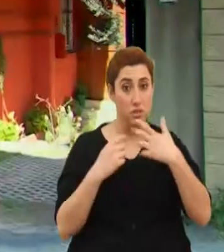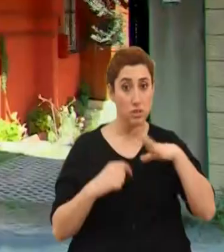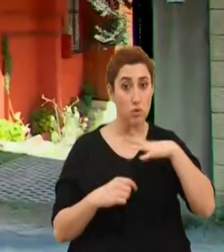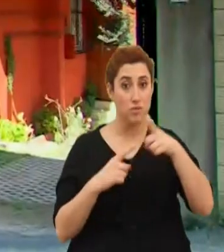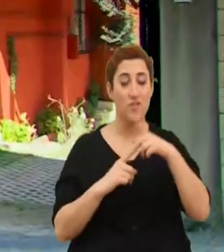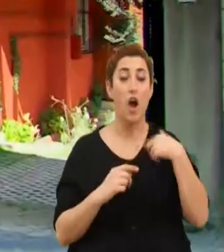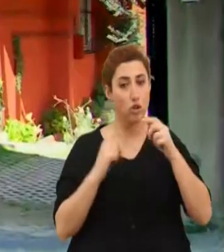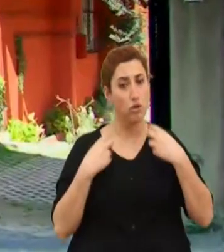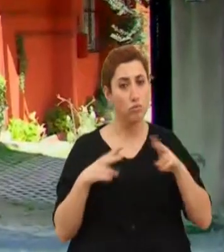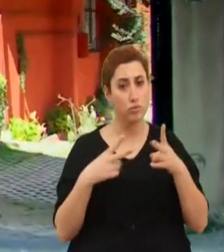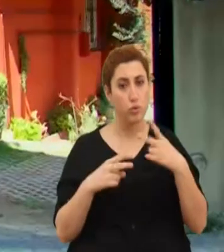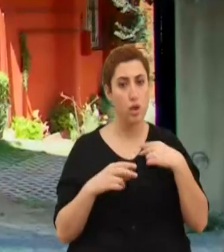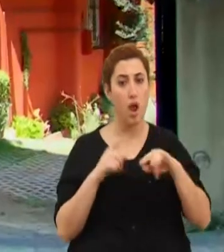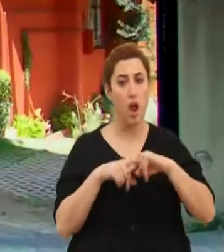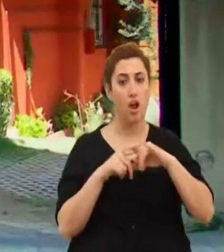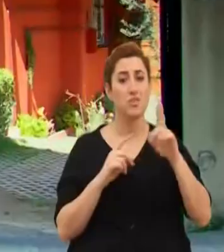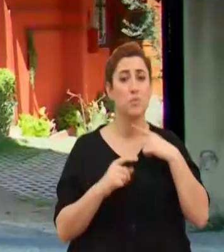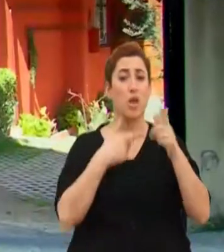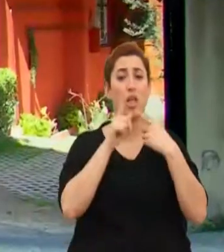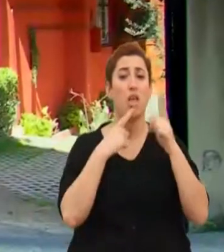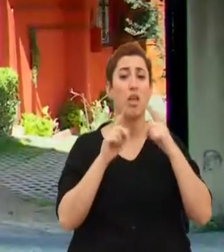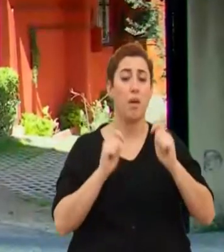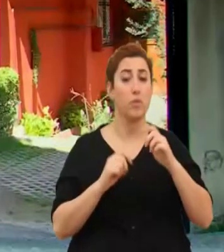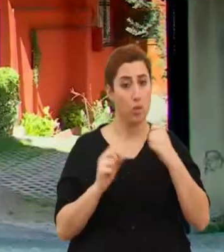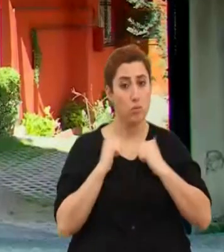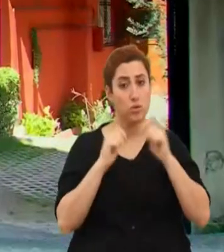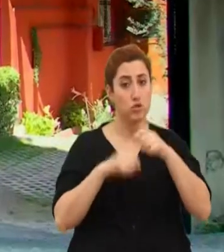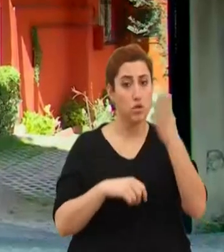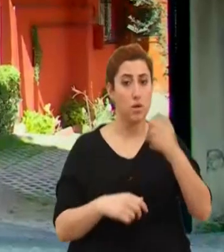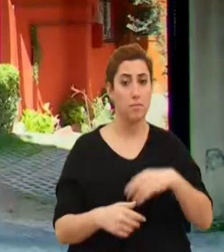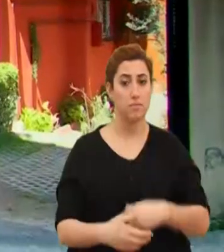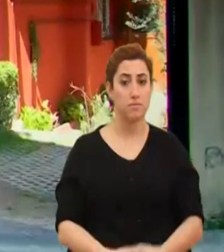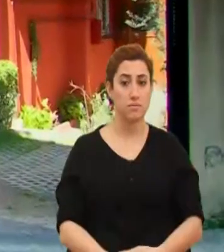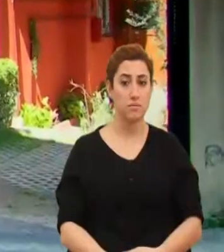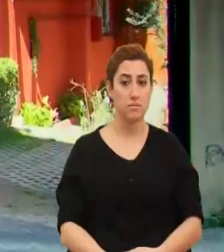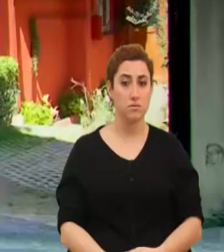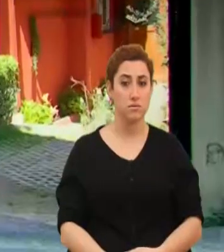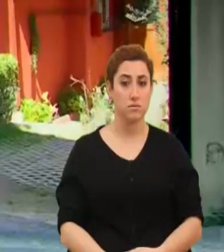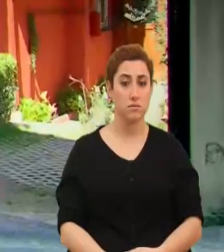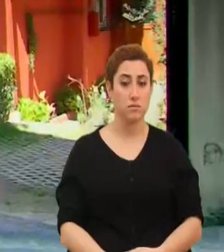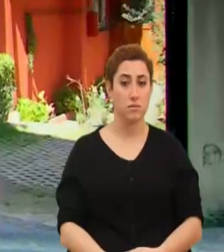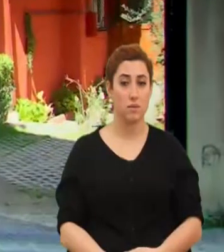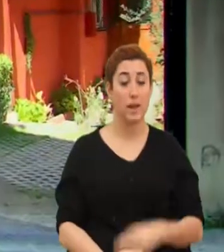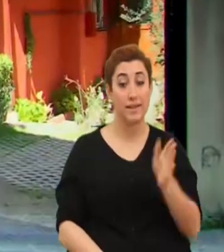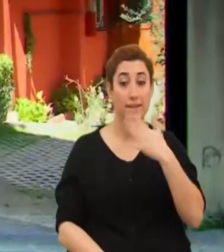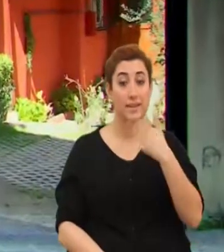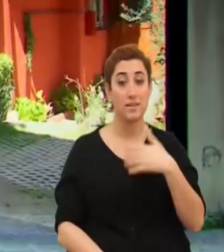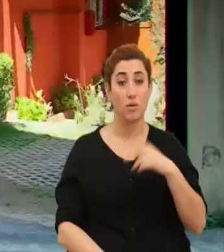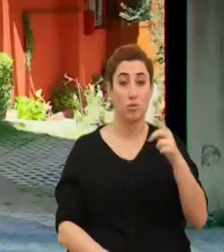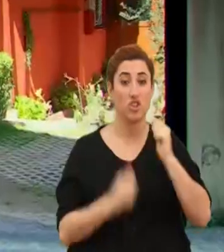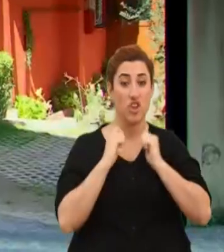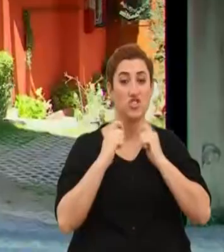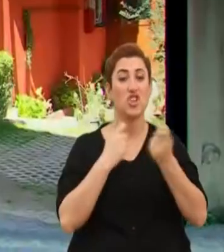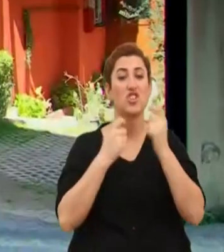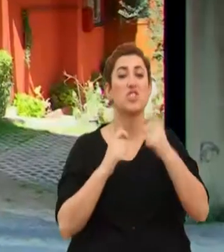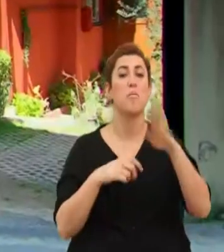misin? Ay taşırım Hakan'cığım. Hadi. Almamızdan bunlar. Hadi al taşı bakalım. Patatesi düşürün. Hadi. Ya onu taşıyacağı